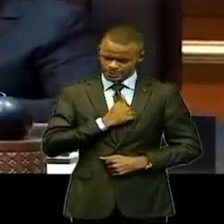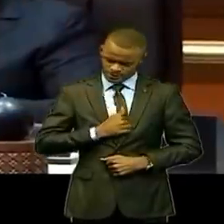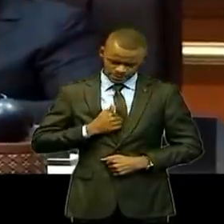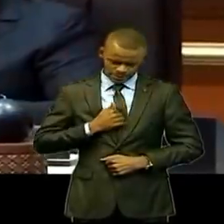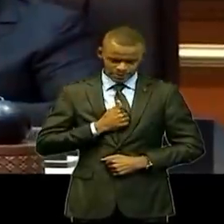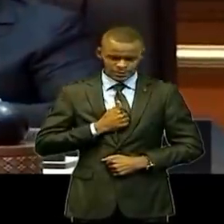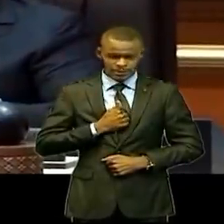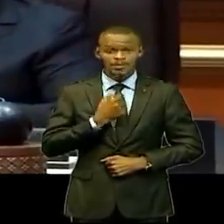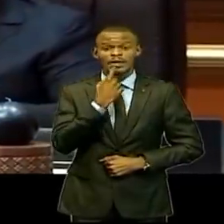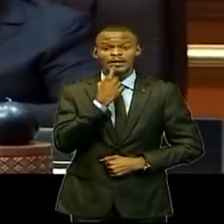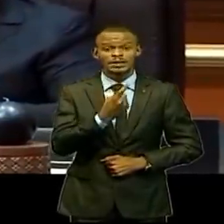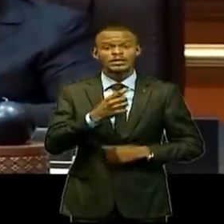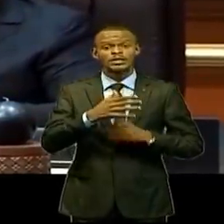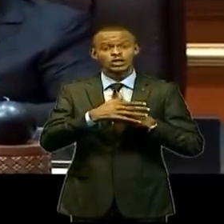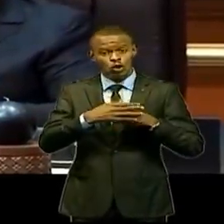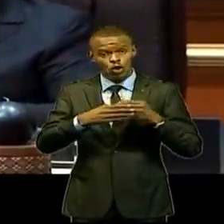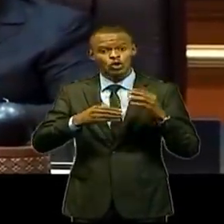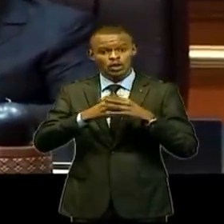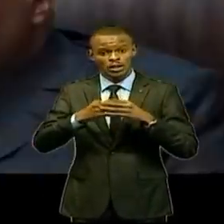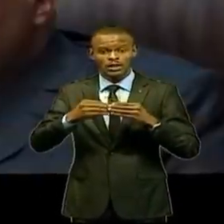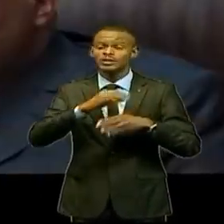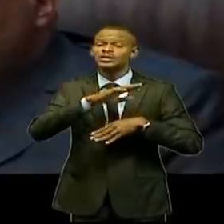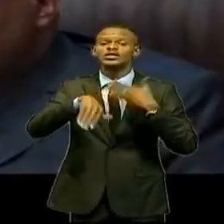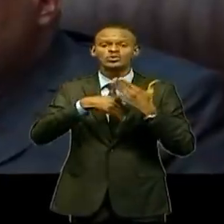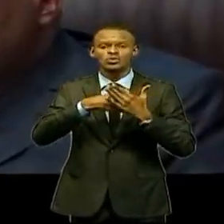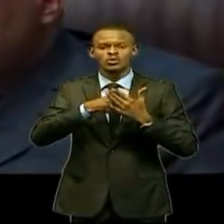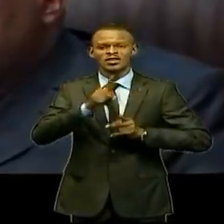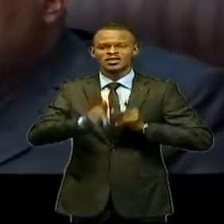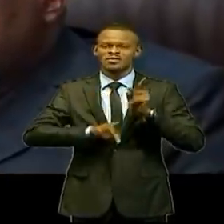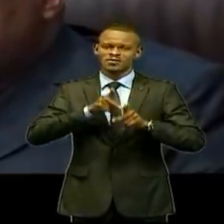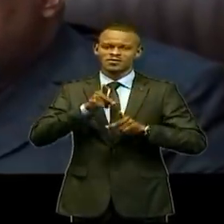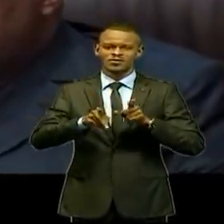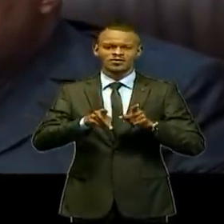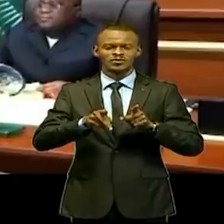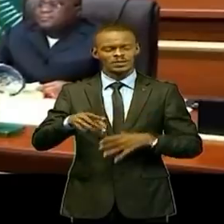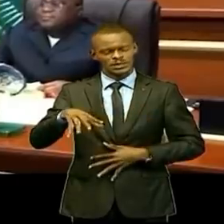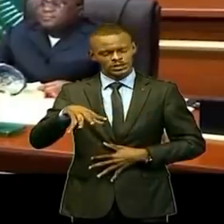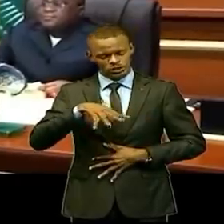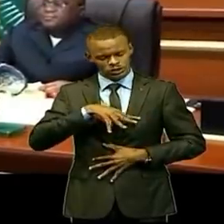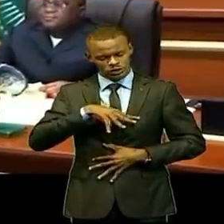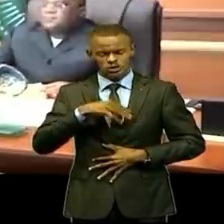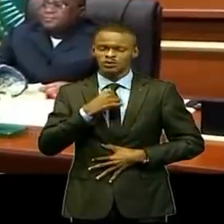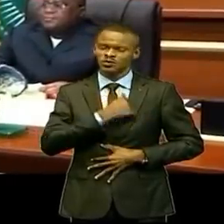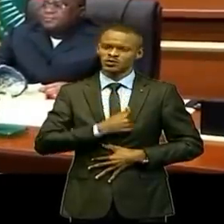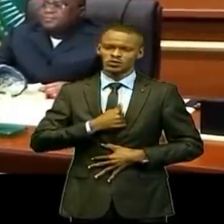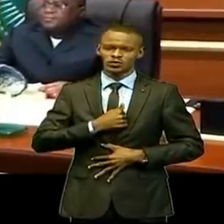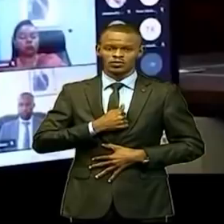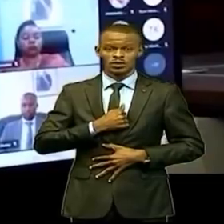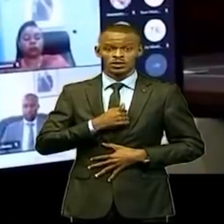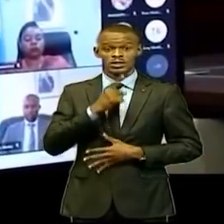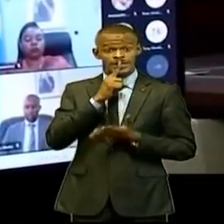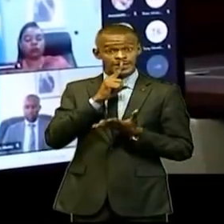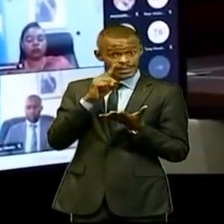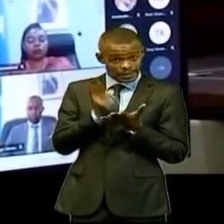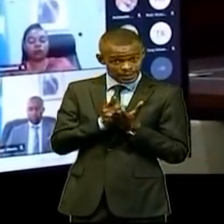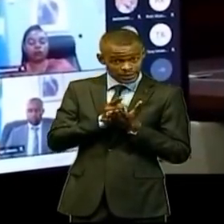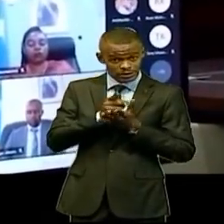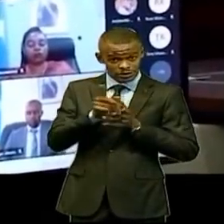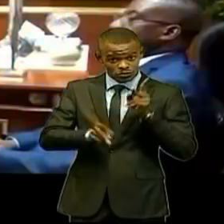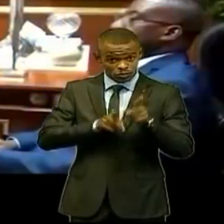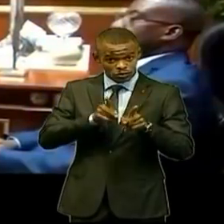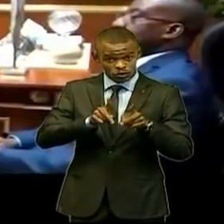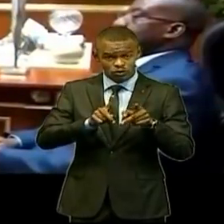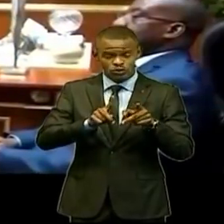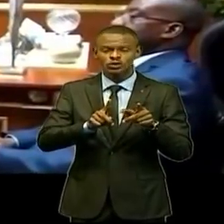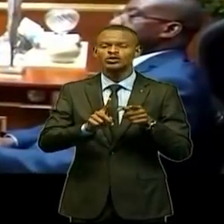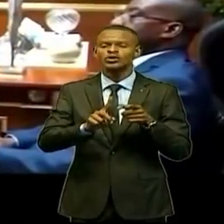des familles éprouvées et les a rassurées de pouvoir compter sur la solidarité nationale et